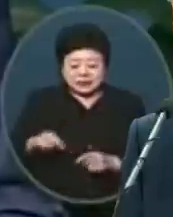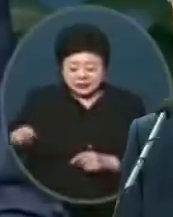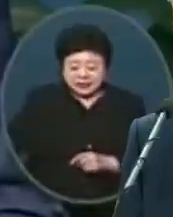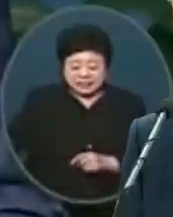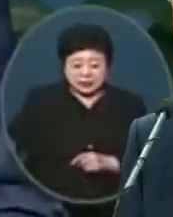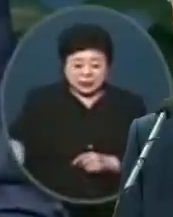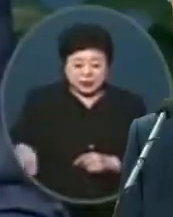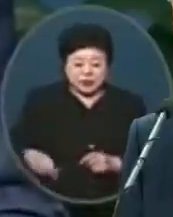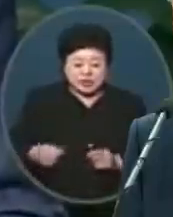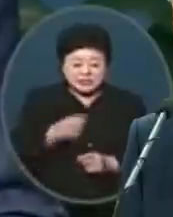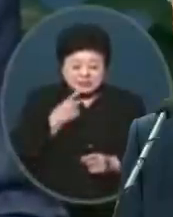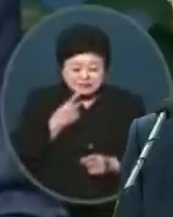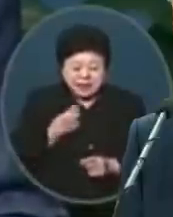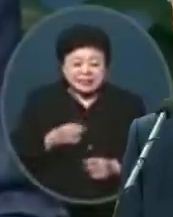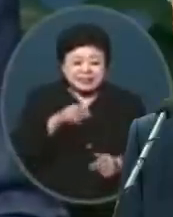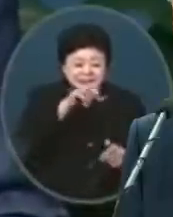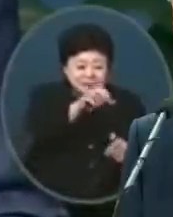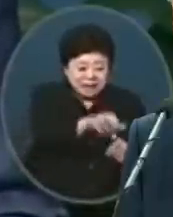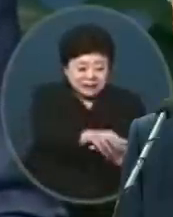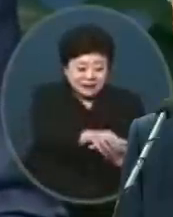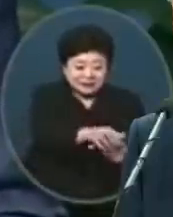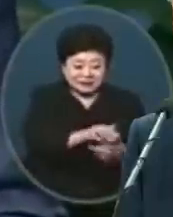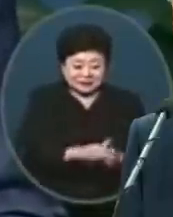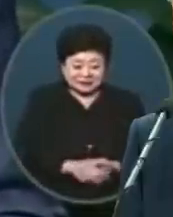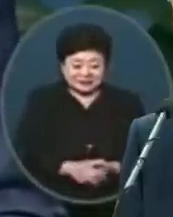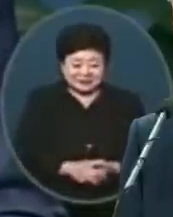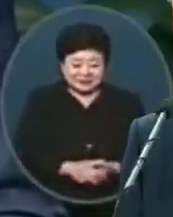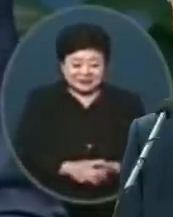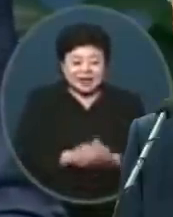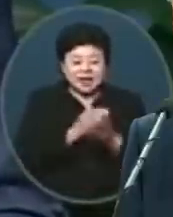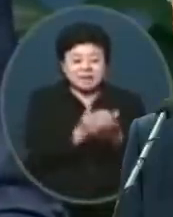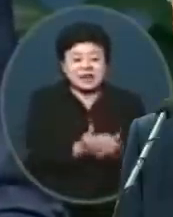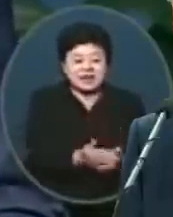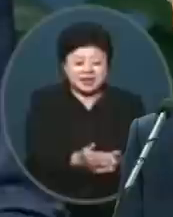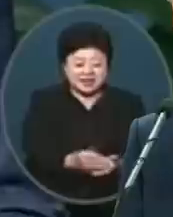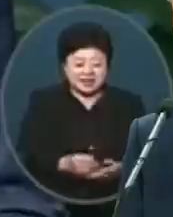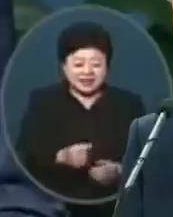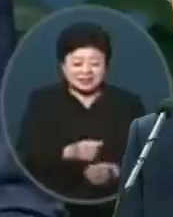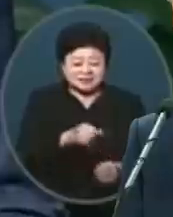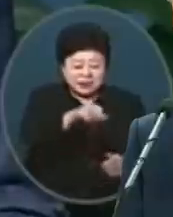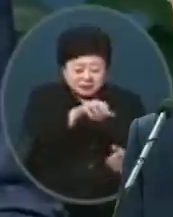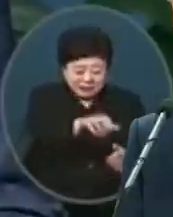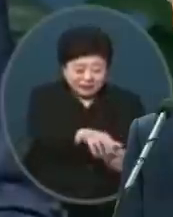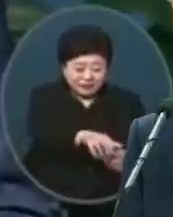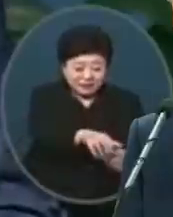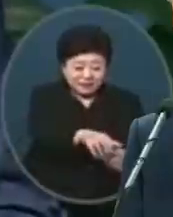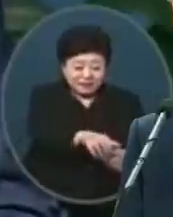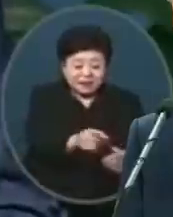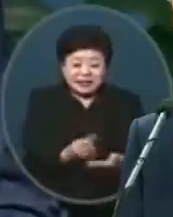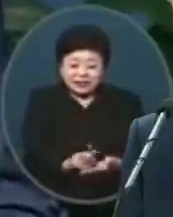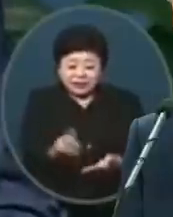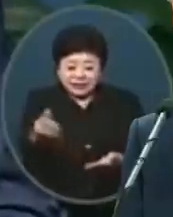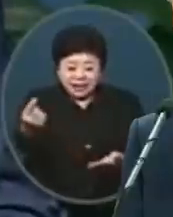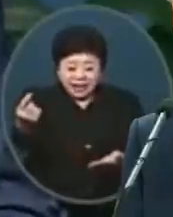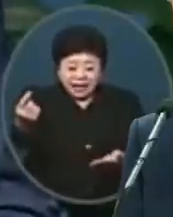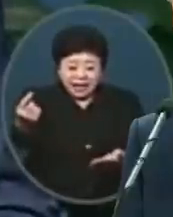됐다. 짐만 내려놔라. 짐 내려놓으니까 난 떠난다.